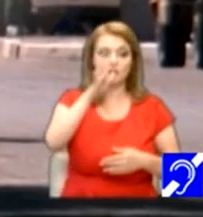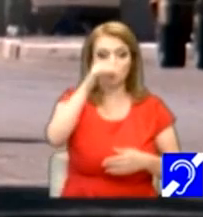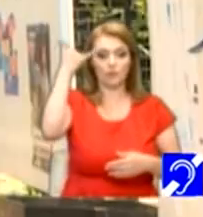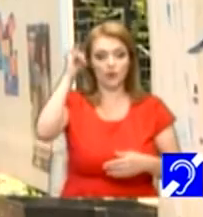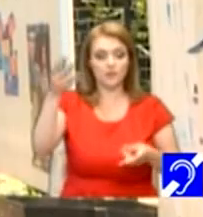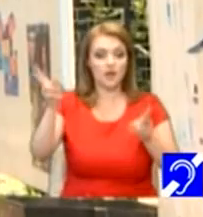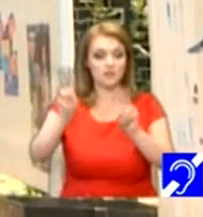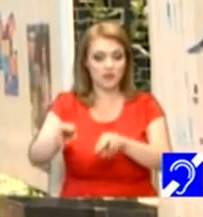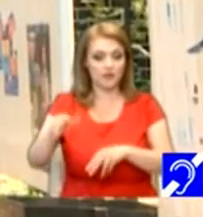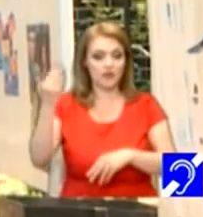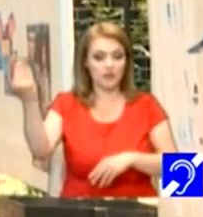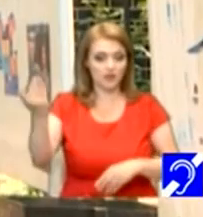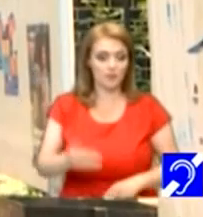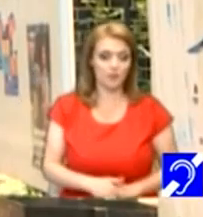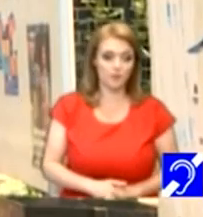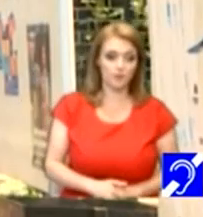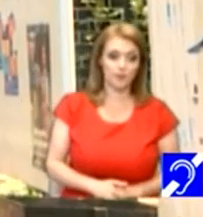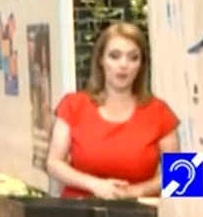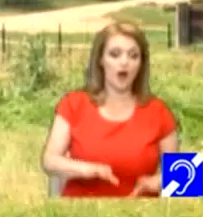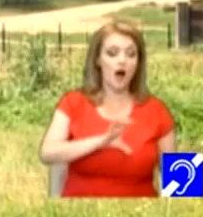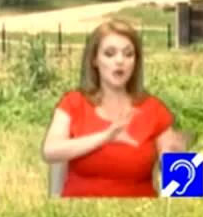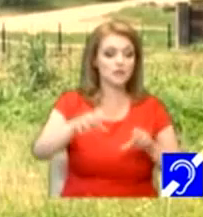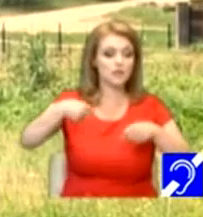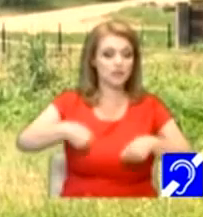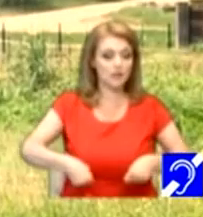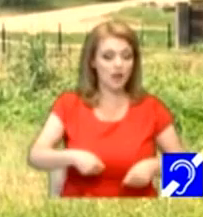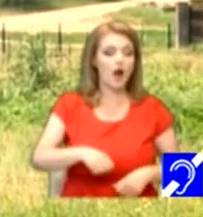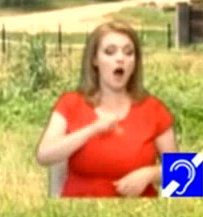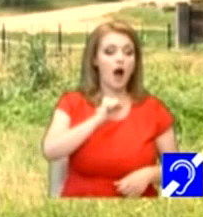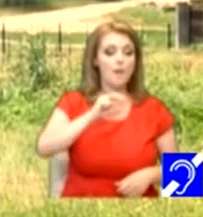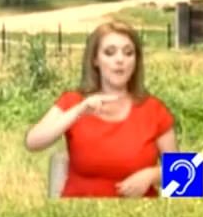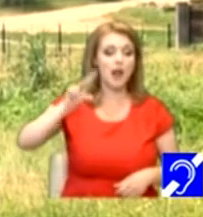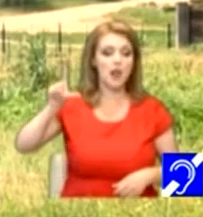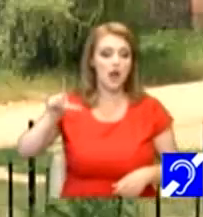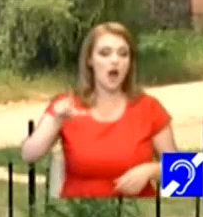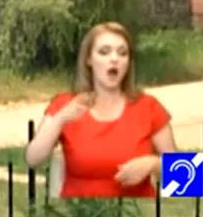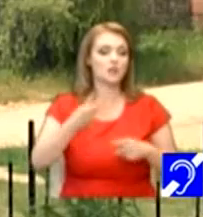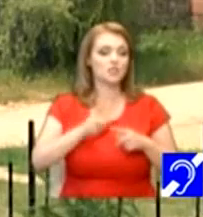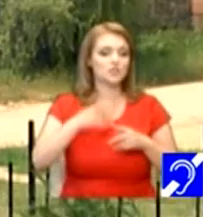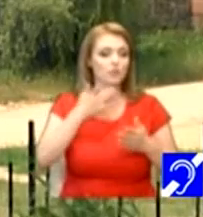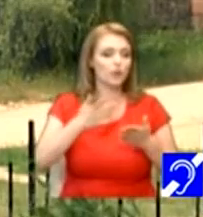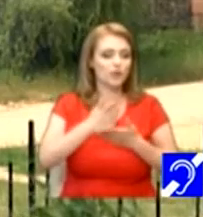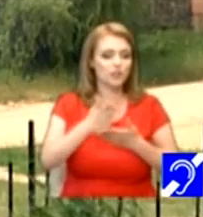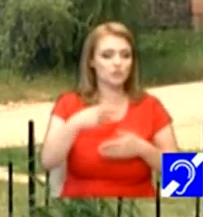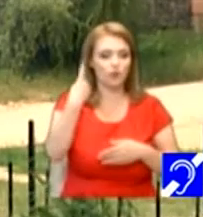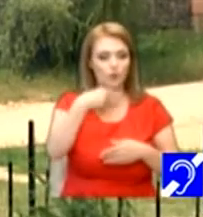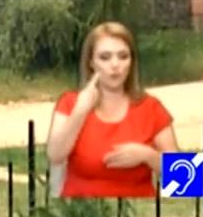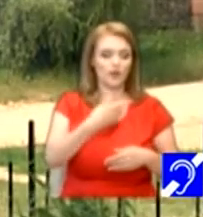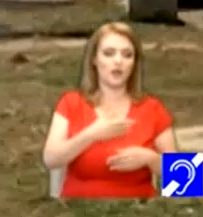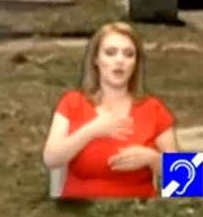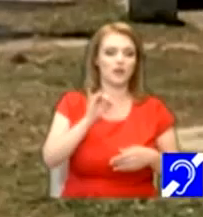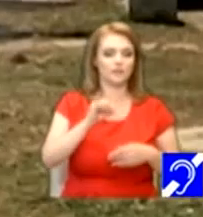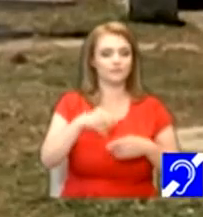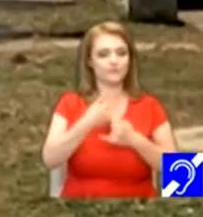15% și 50% pentru bugetele orașelor și satelor. Asigurarea dreptului apeleului la politici proprii de cadre și remunerare.